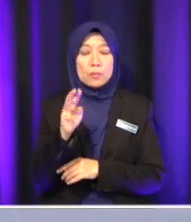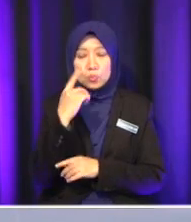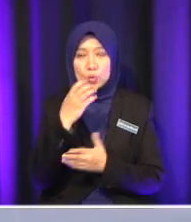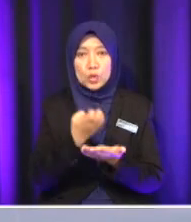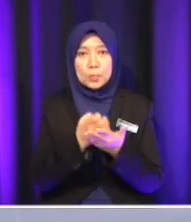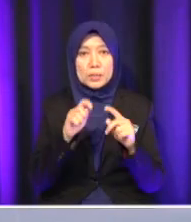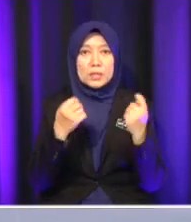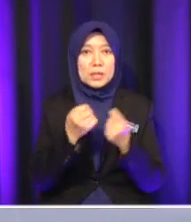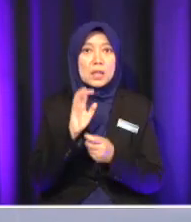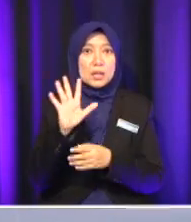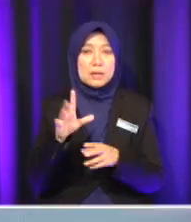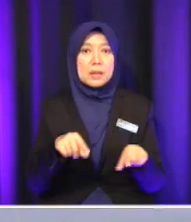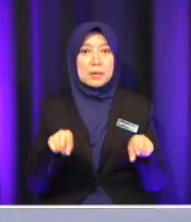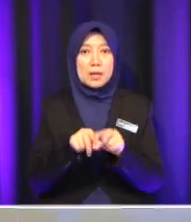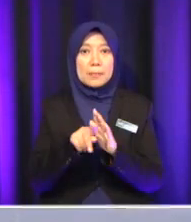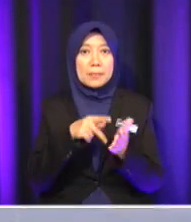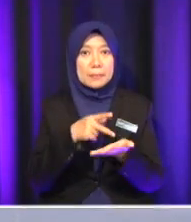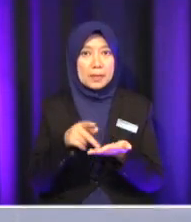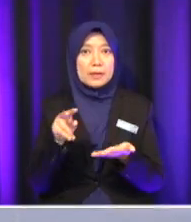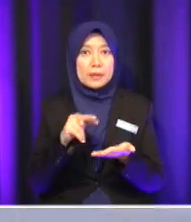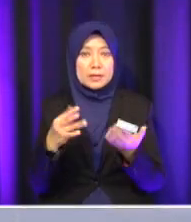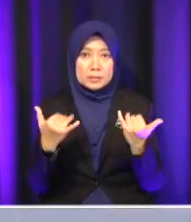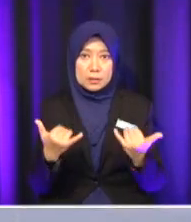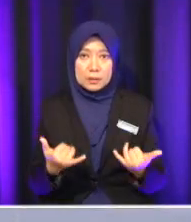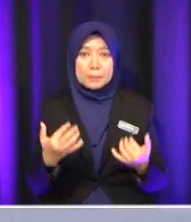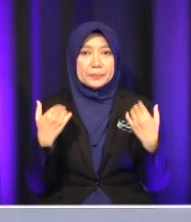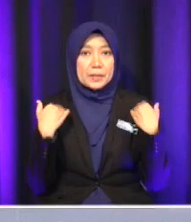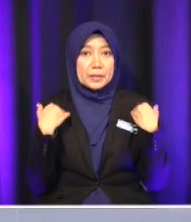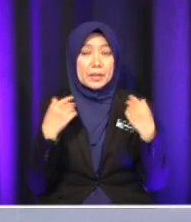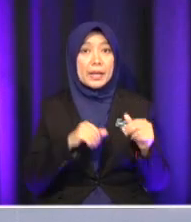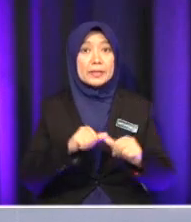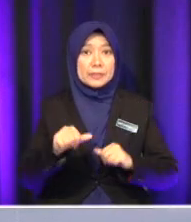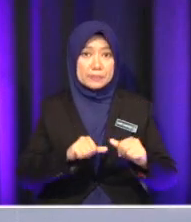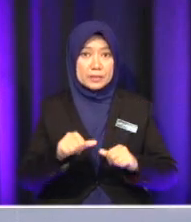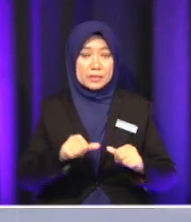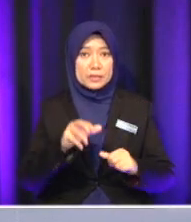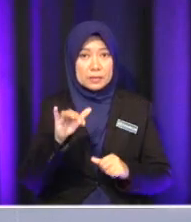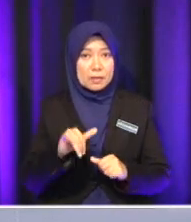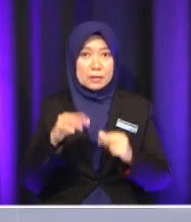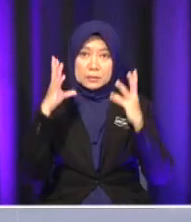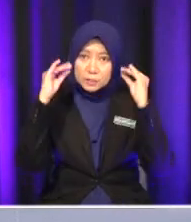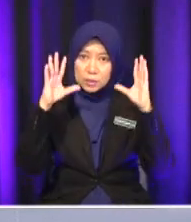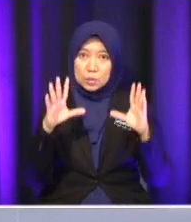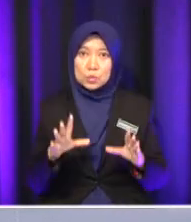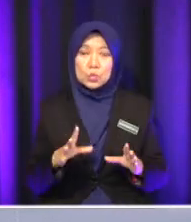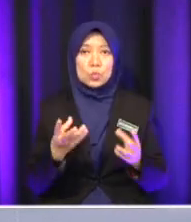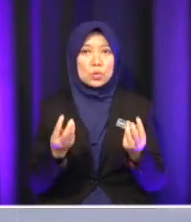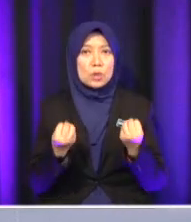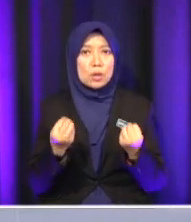imbangan pembayaran dan sekarang ini ada Activity yang cegu nah